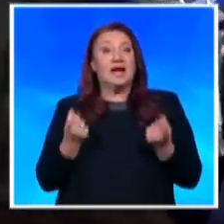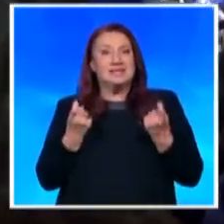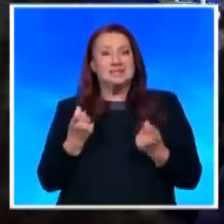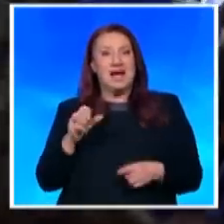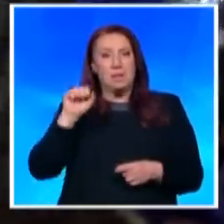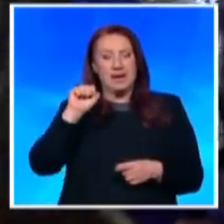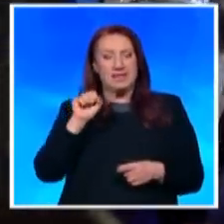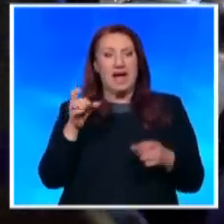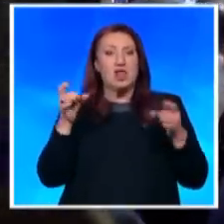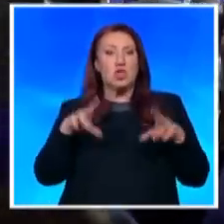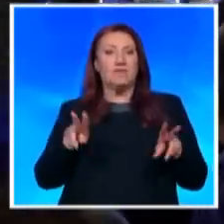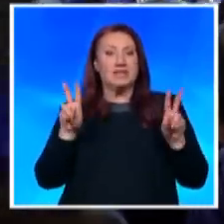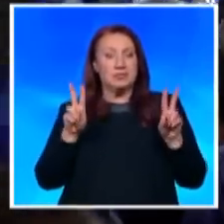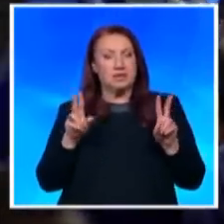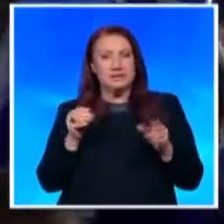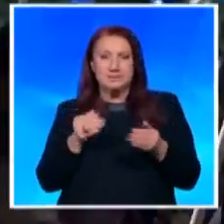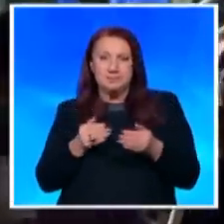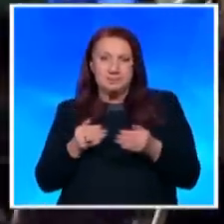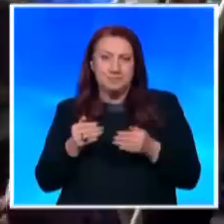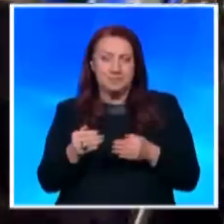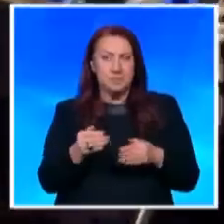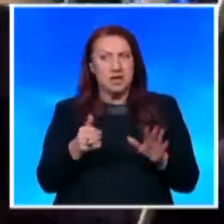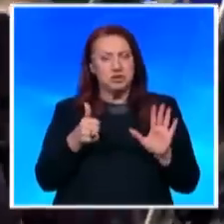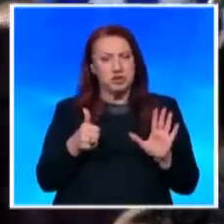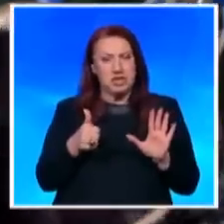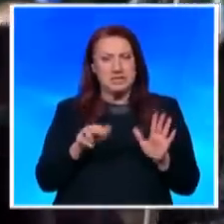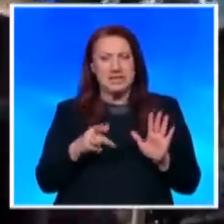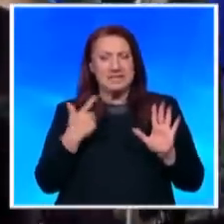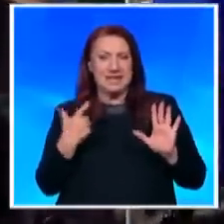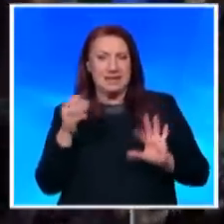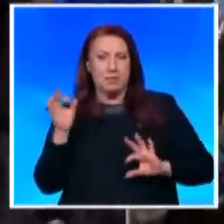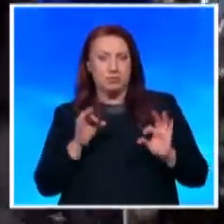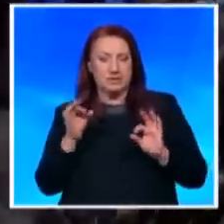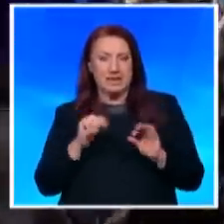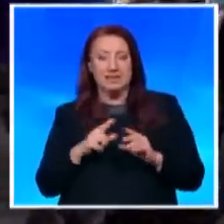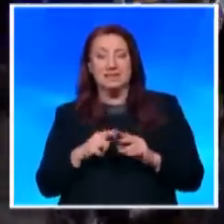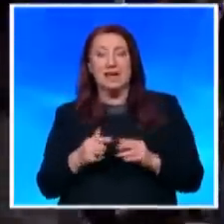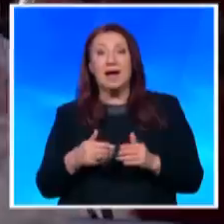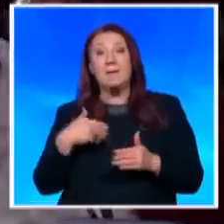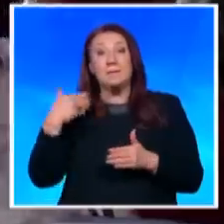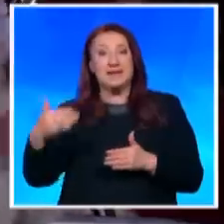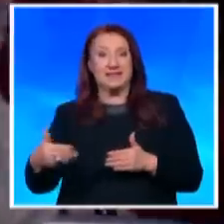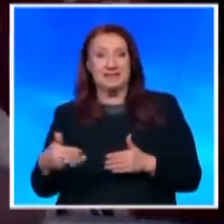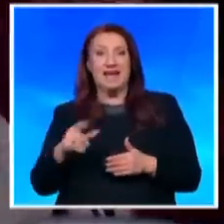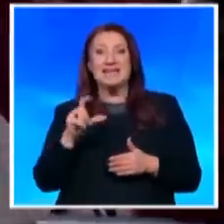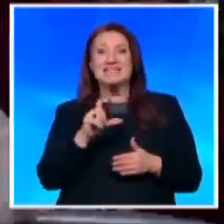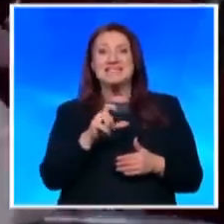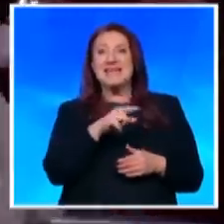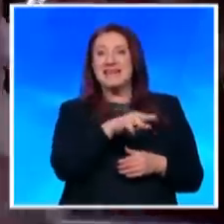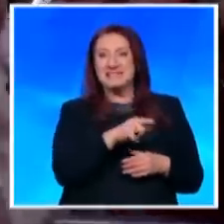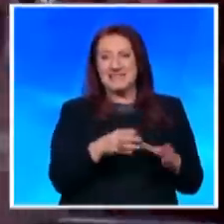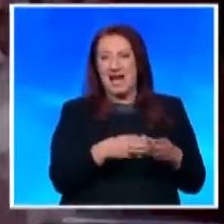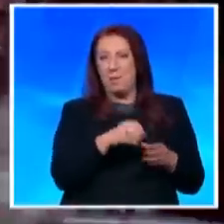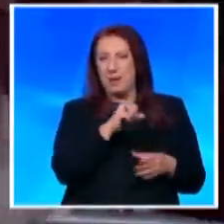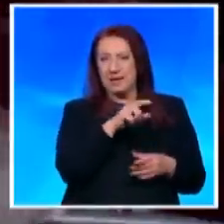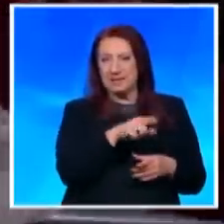от 6-7 процентни пункта пред крайно лявата Сириза на Алексис Ципрас. Очаква се формацията на премиера